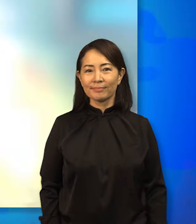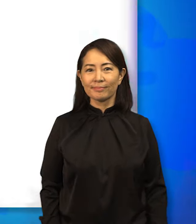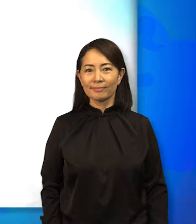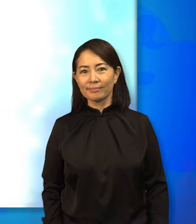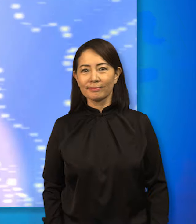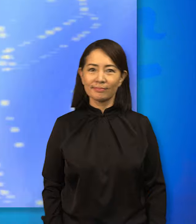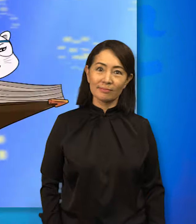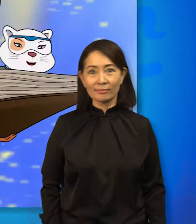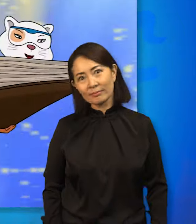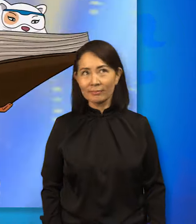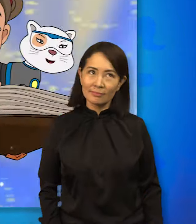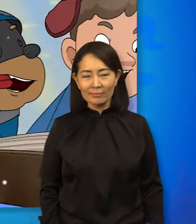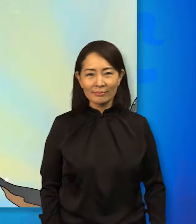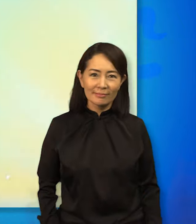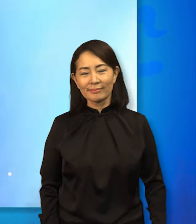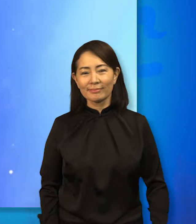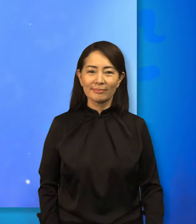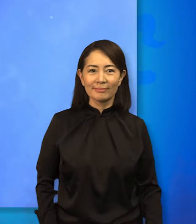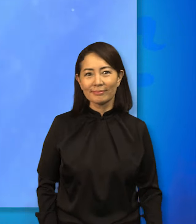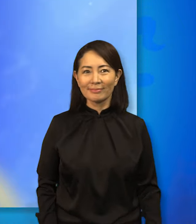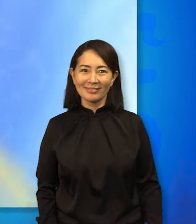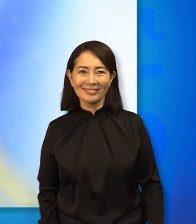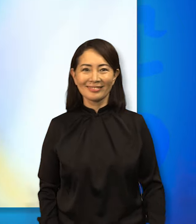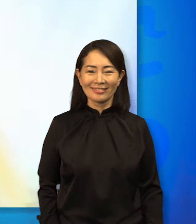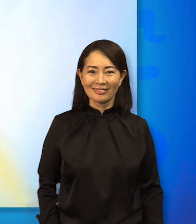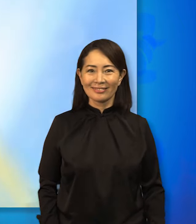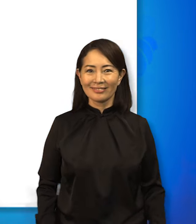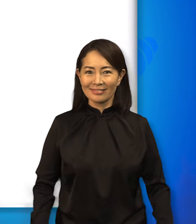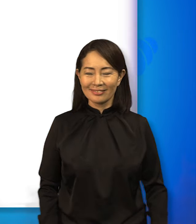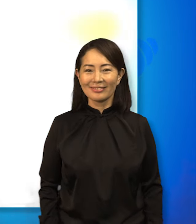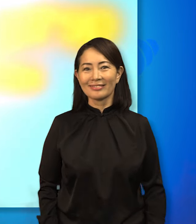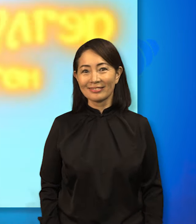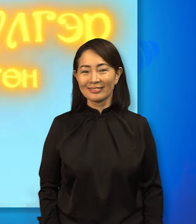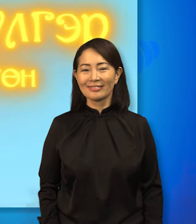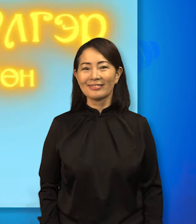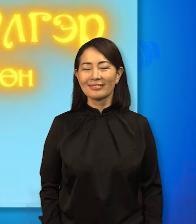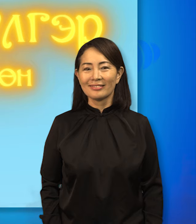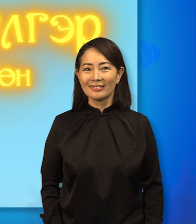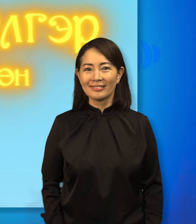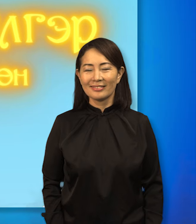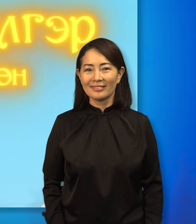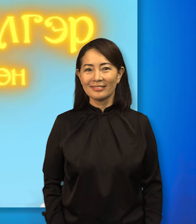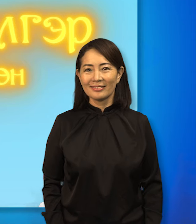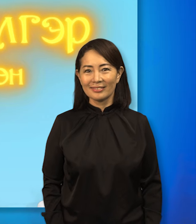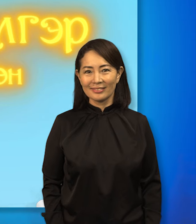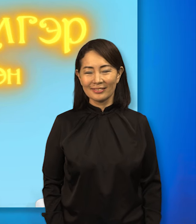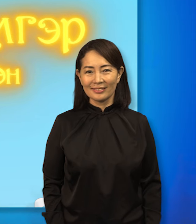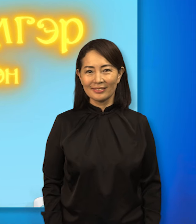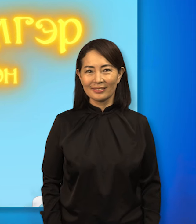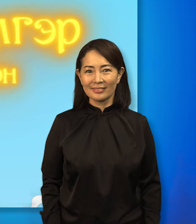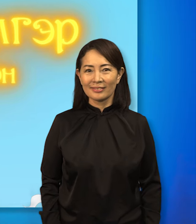бор толгойд овоохой барин амьдран суудаг байжээ. Болзоо тийм бор толгойдон долоон бүр хонон хариулдаг байж